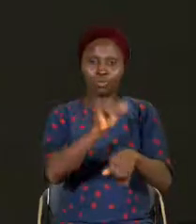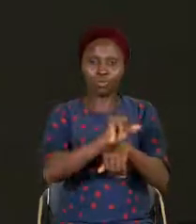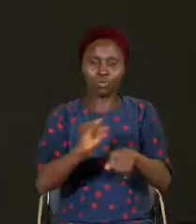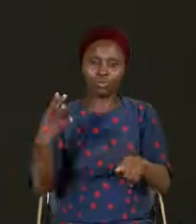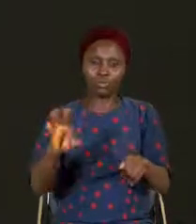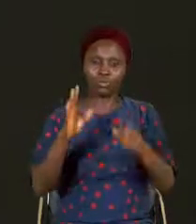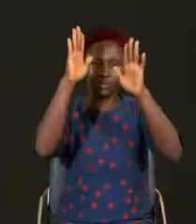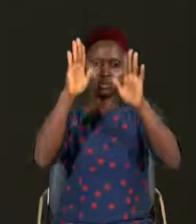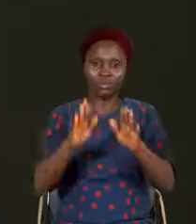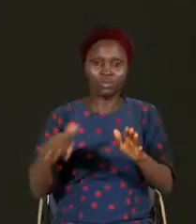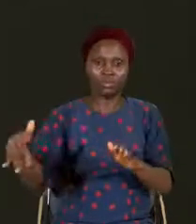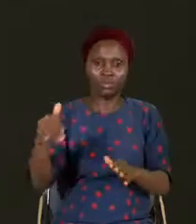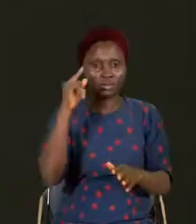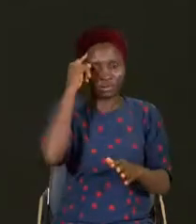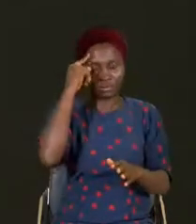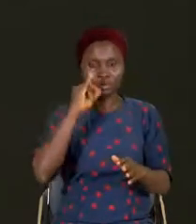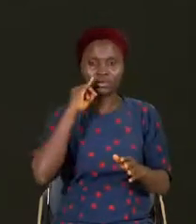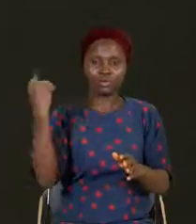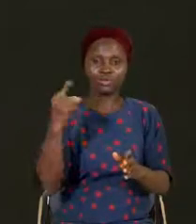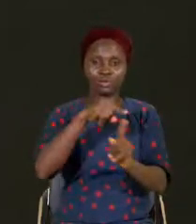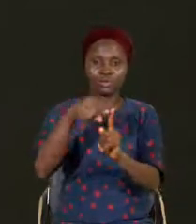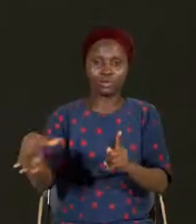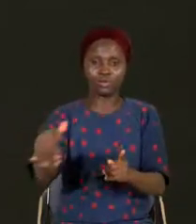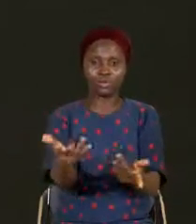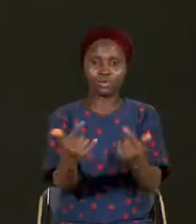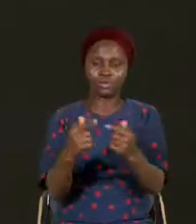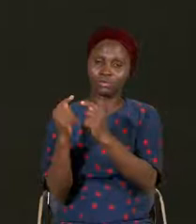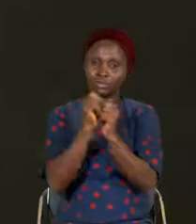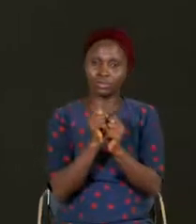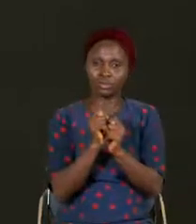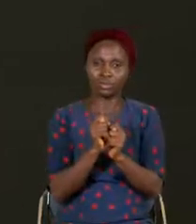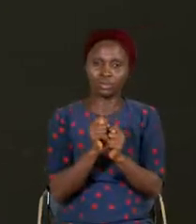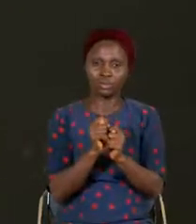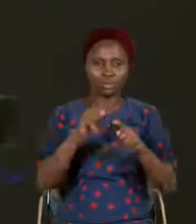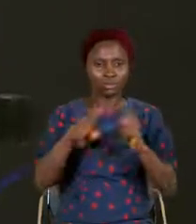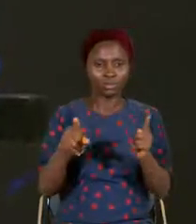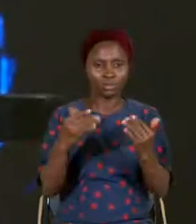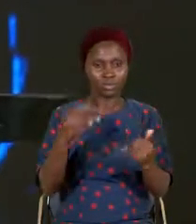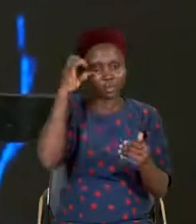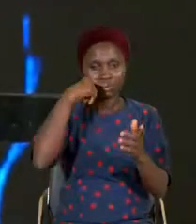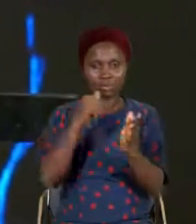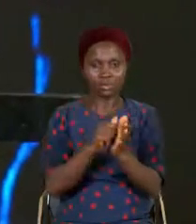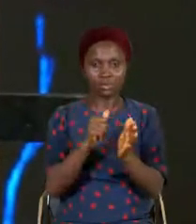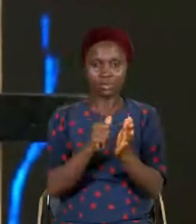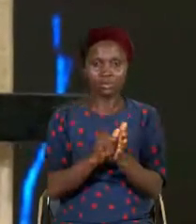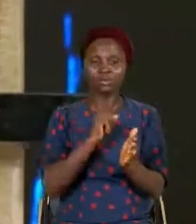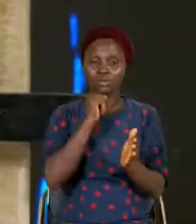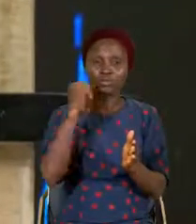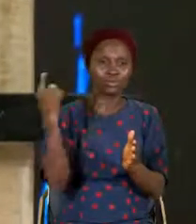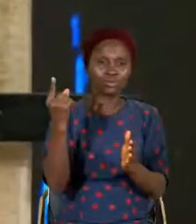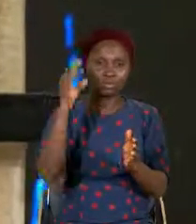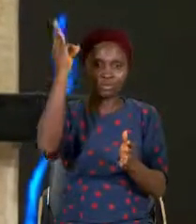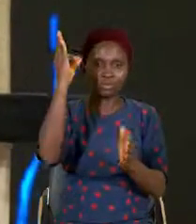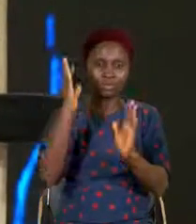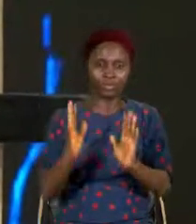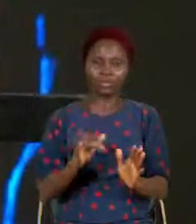miracle. Ils pensaient seulement que c'est lorsqu'ils viennent ensemble à l'église. Mais Paul dit, ce n'est pas seulement pour les pasteurs, ce n'est pas seulement pour les